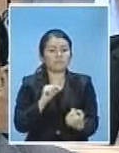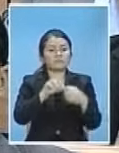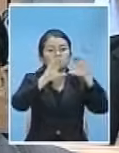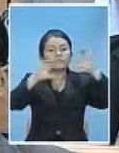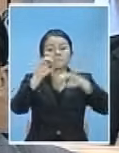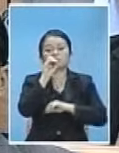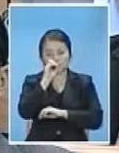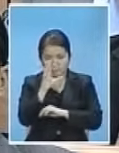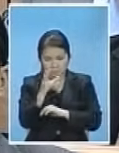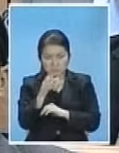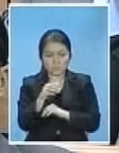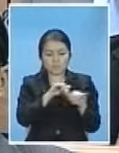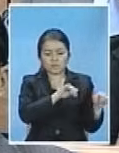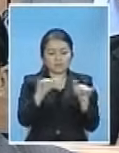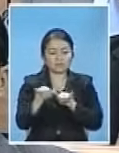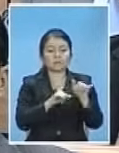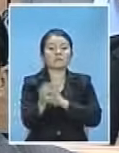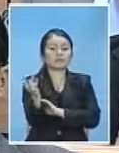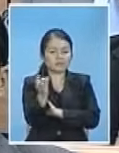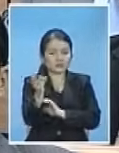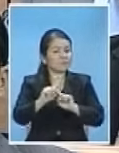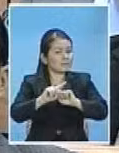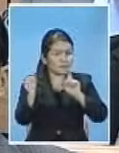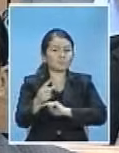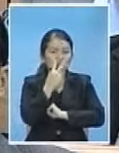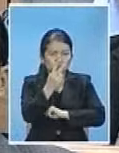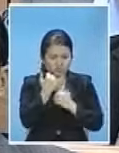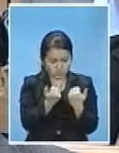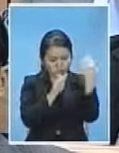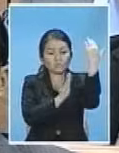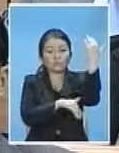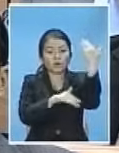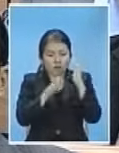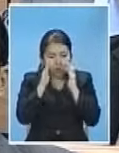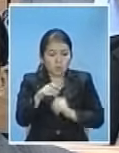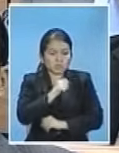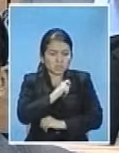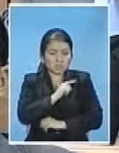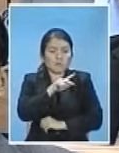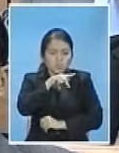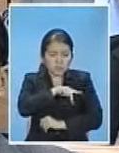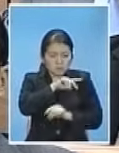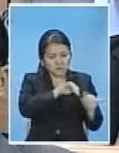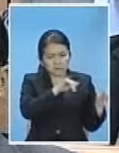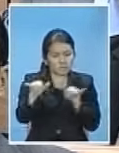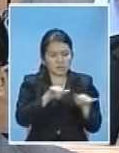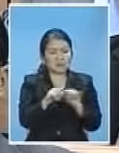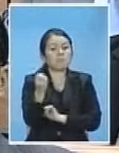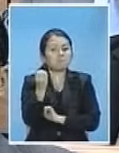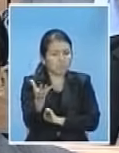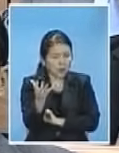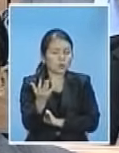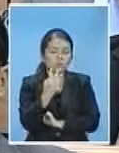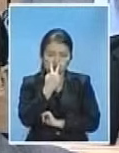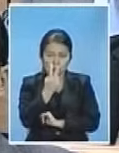นั้นตอบว่ามีน้อยฮะแต่บัดนี้ท่านประธานครับคนไทยพุทธย้ายออกมากน่าเป็นห่วงครับอันนี้ต้องก